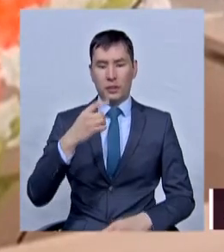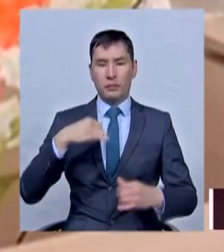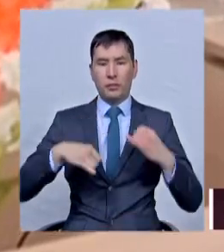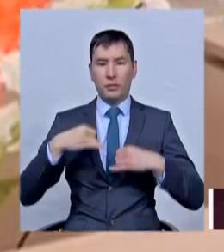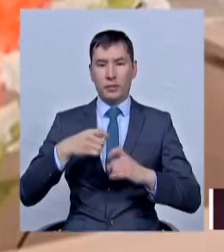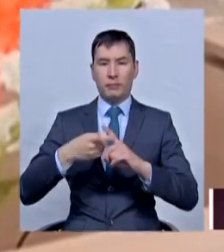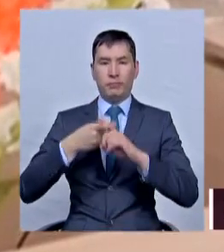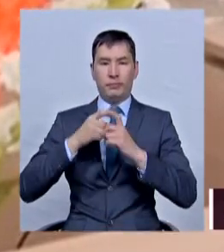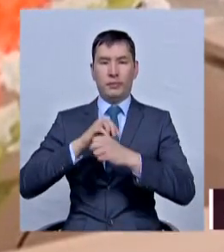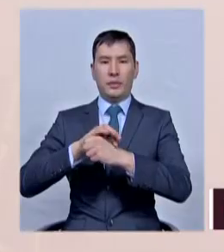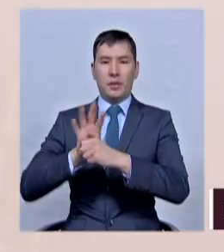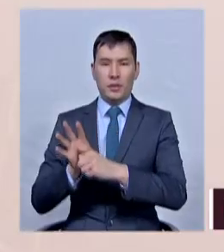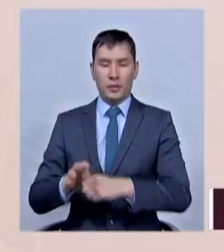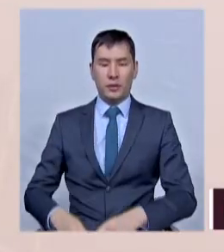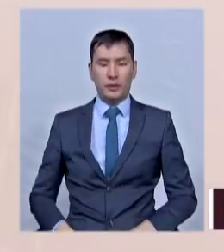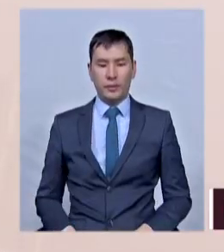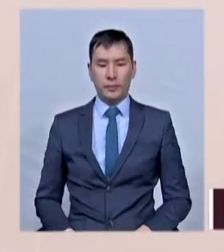жұқтырған.